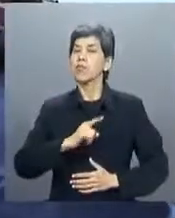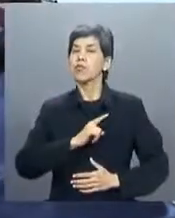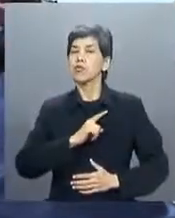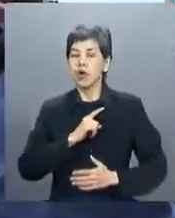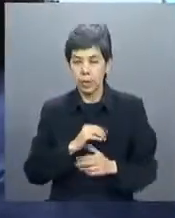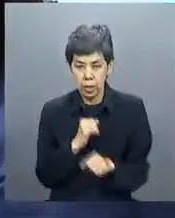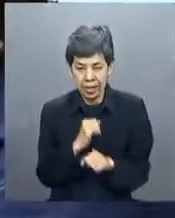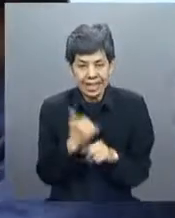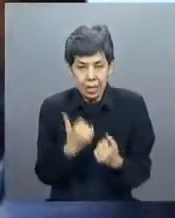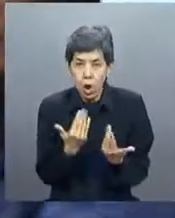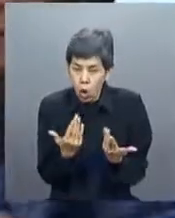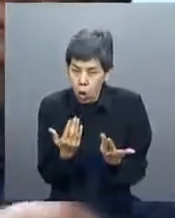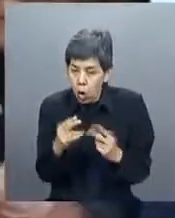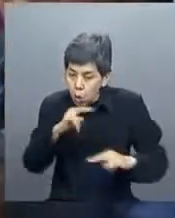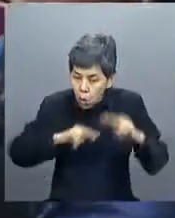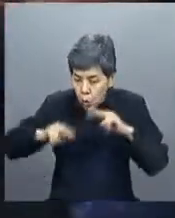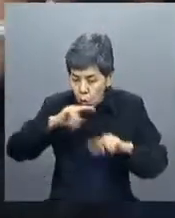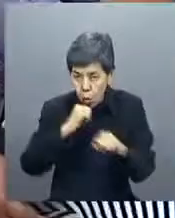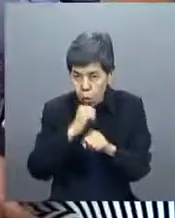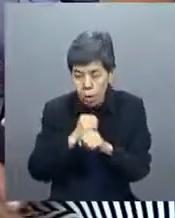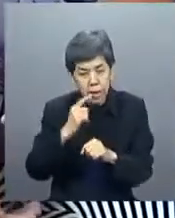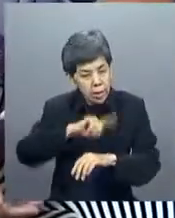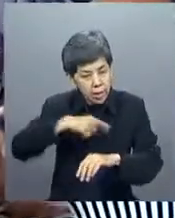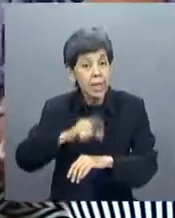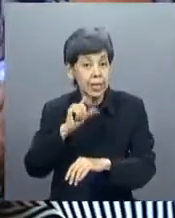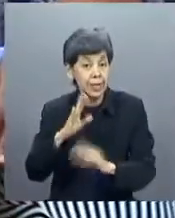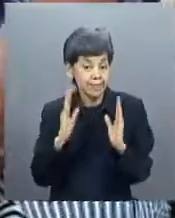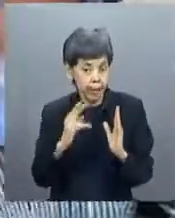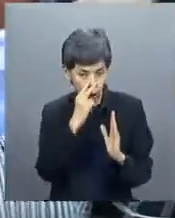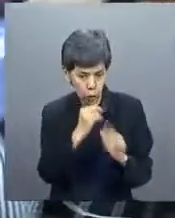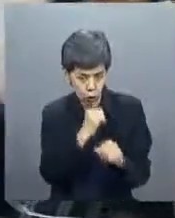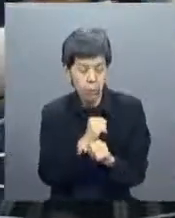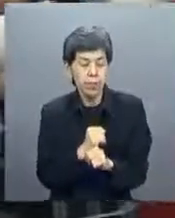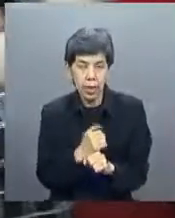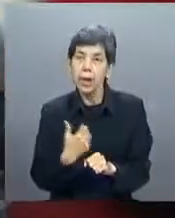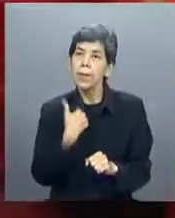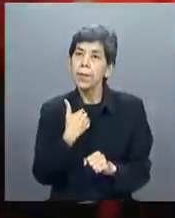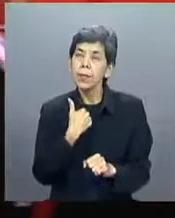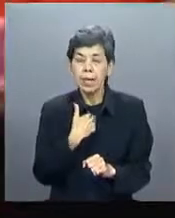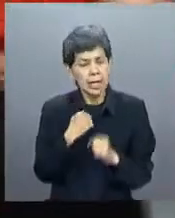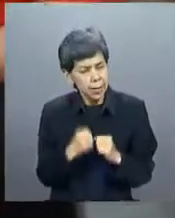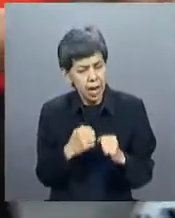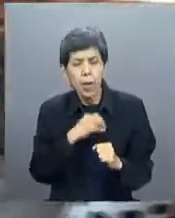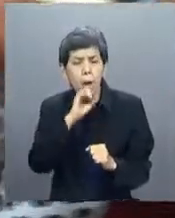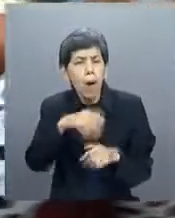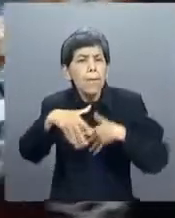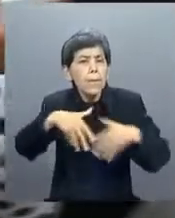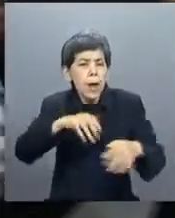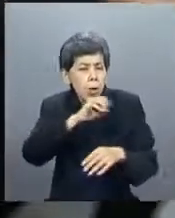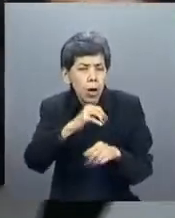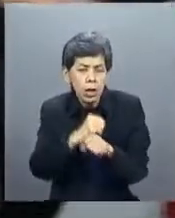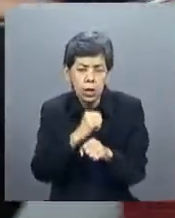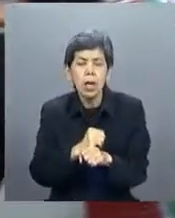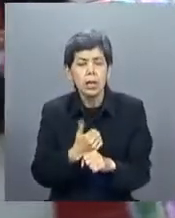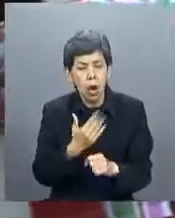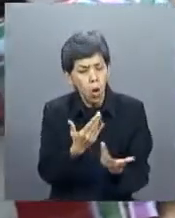ค่ะซึ่งจะใช้เวลาในการพิจารณาไม่เกิน24ชั่วโมงนอกจากนั้นยังมีความพยายามบอกให้ประชาชนก